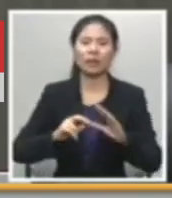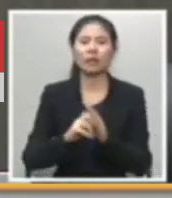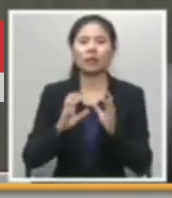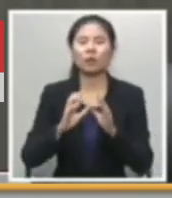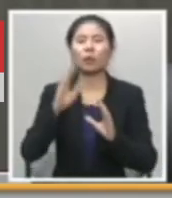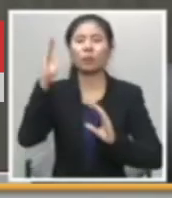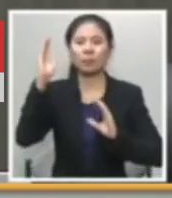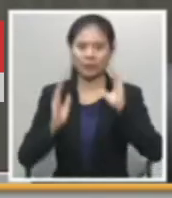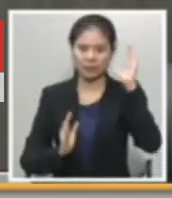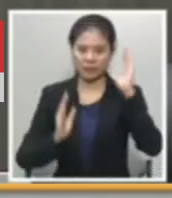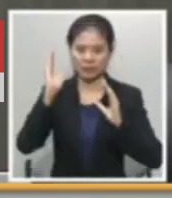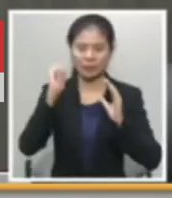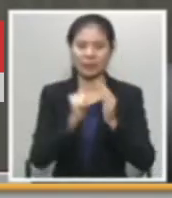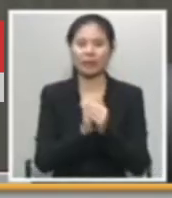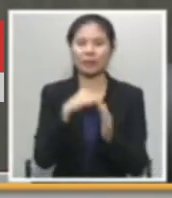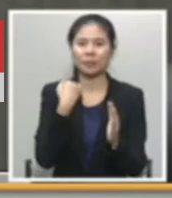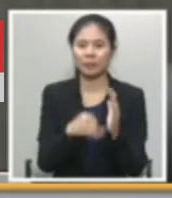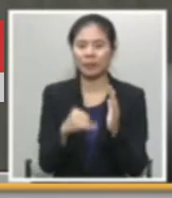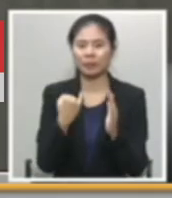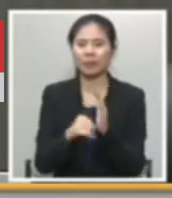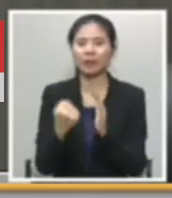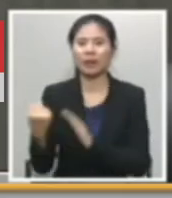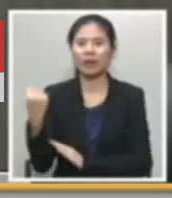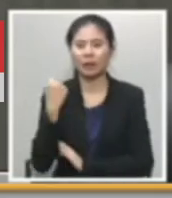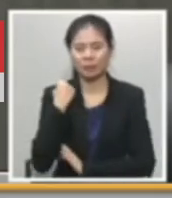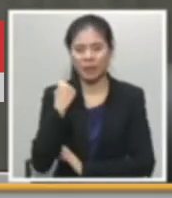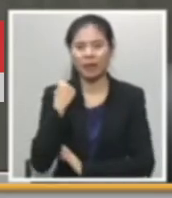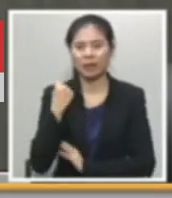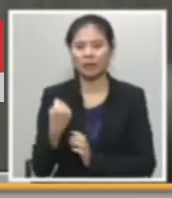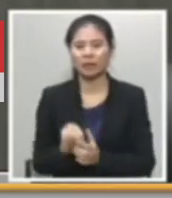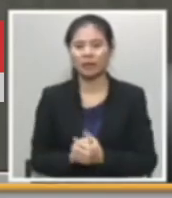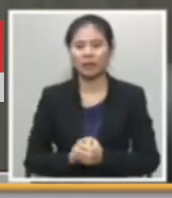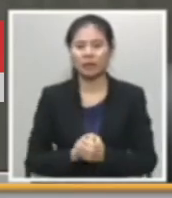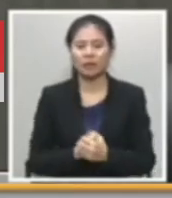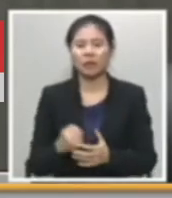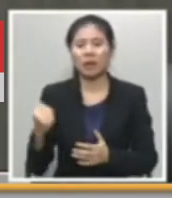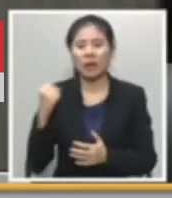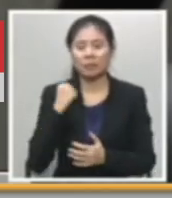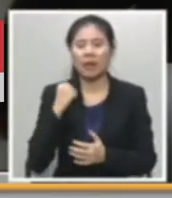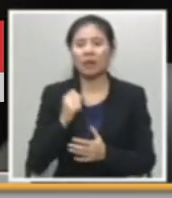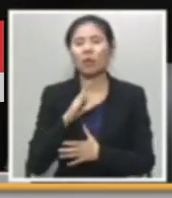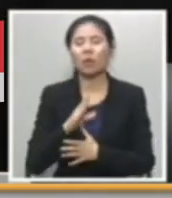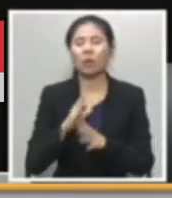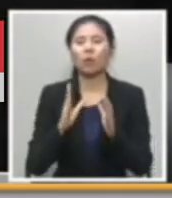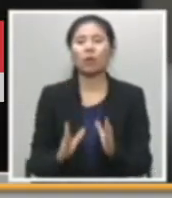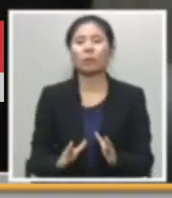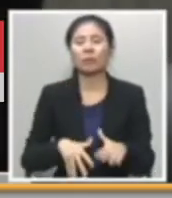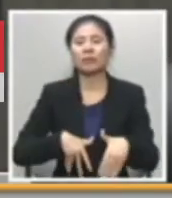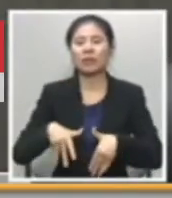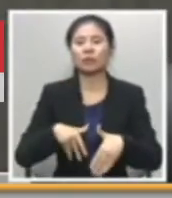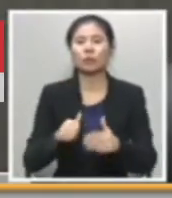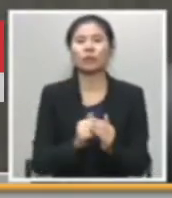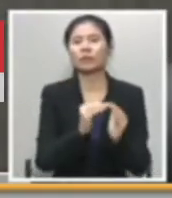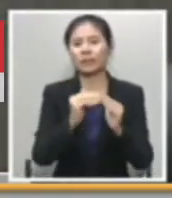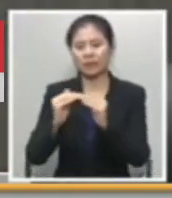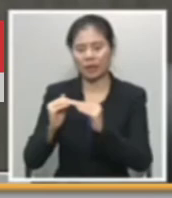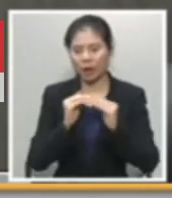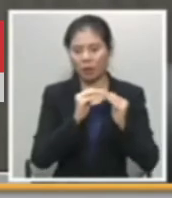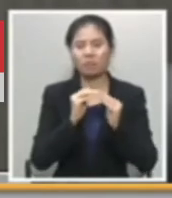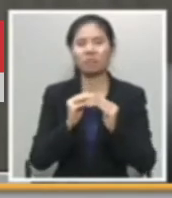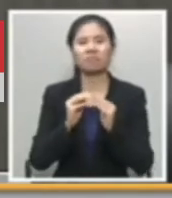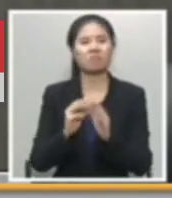ชาธิปไตยที่อำนาจอธิปไตยมิได้เป็นของปวงชนอย่างแท้จริง